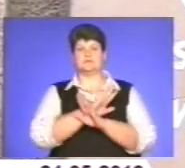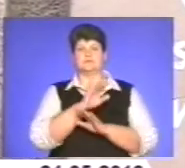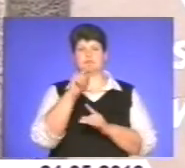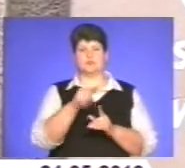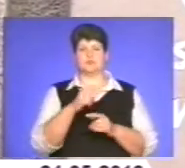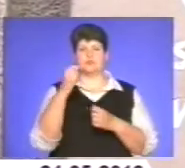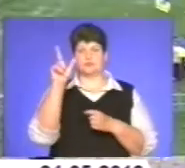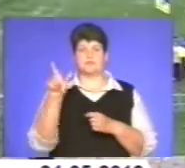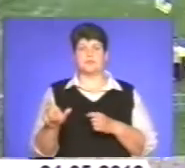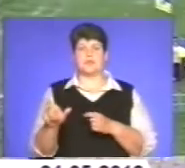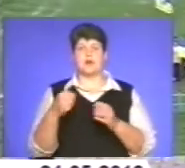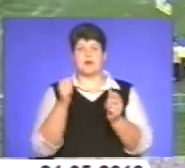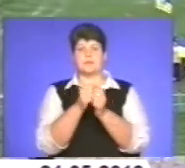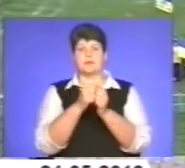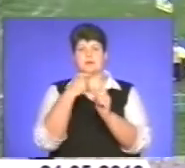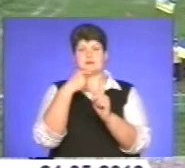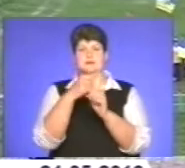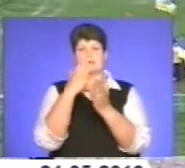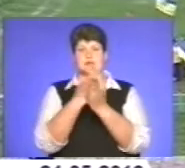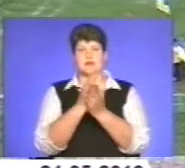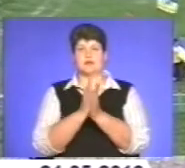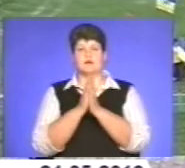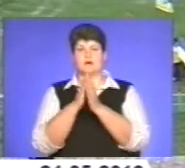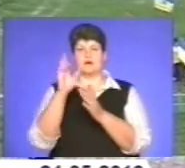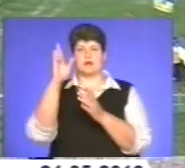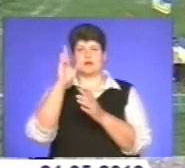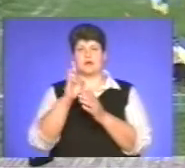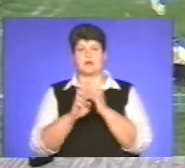а поруч із хрестом збудована капличка для відправ і